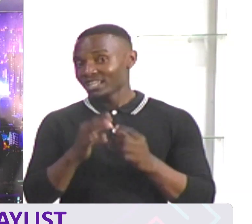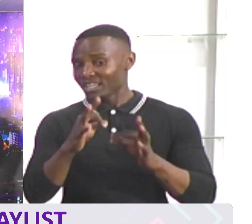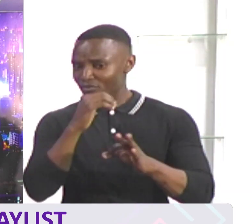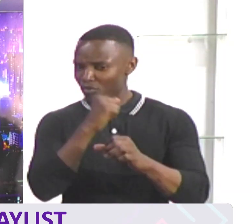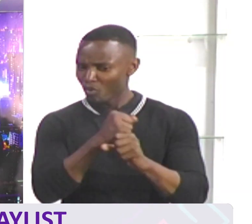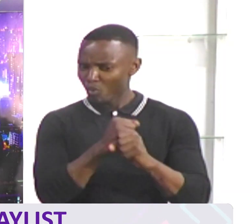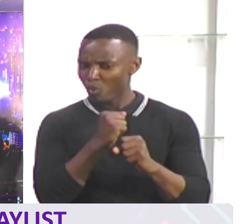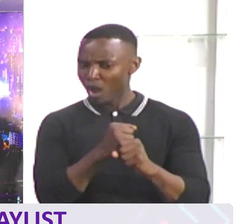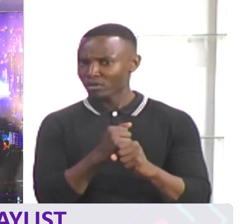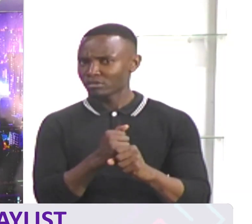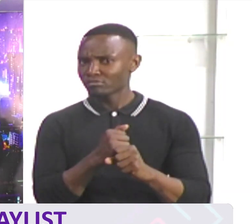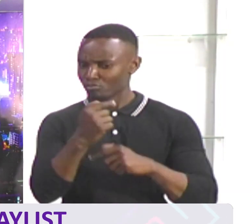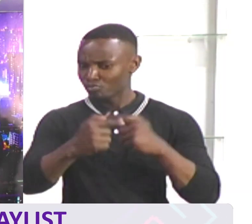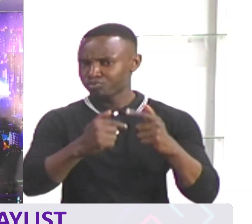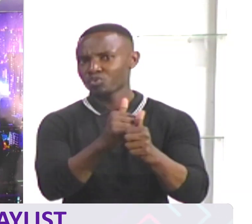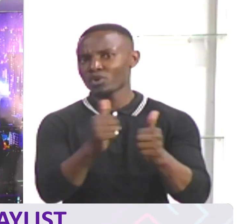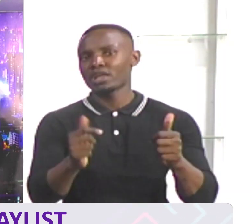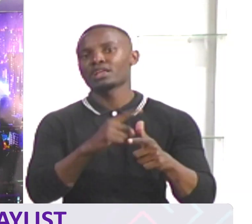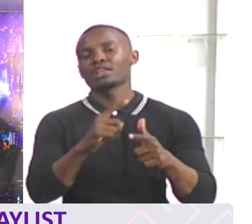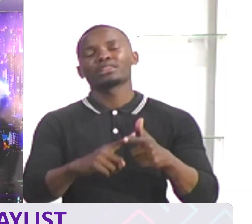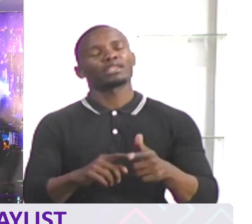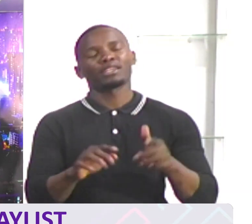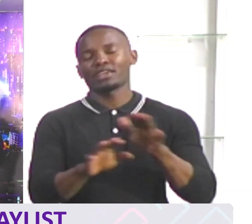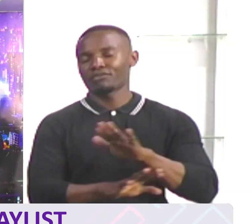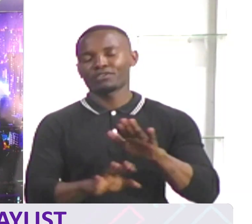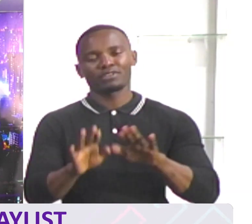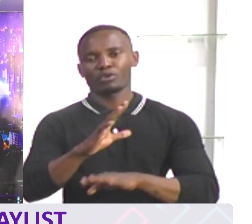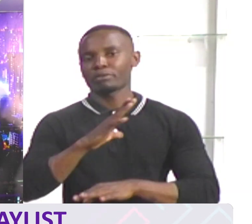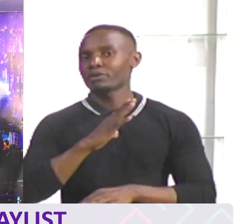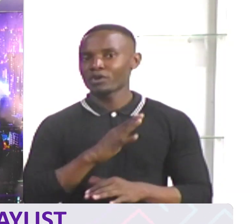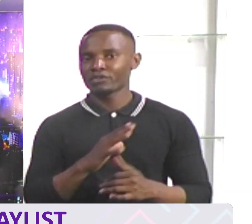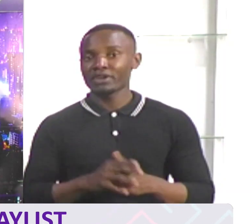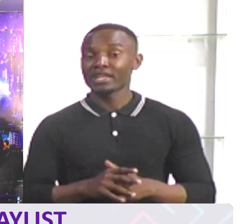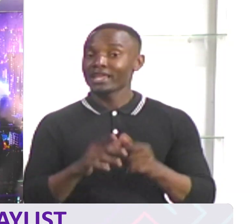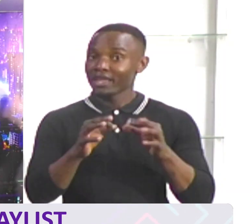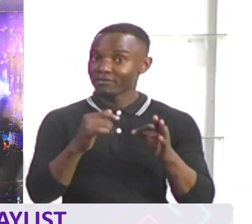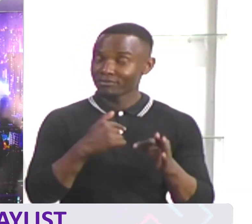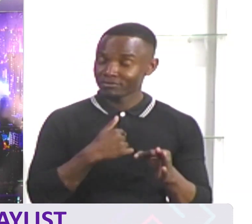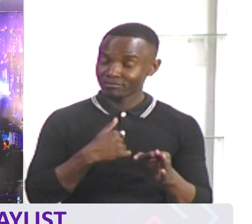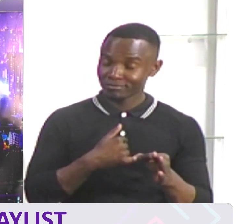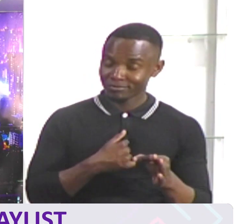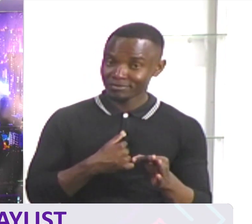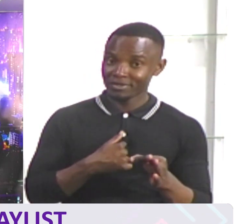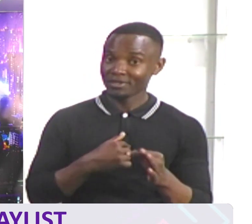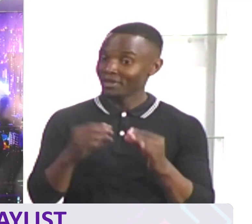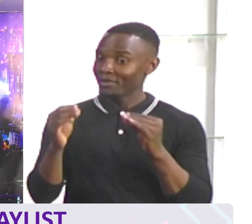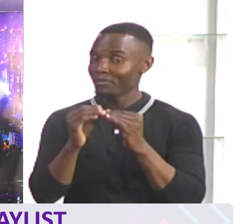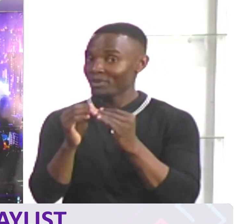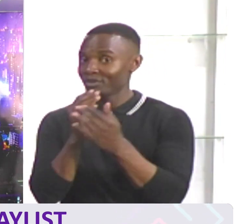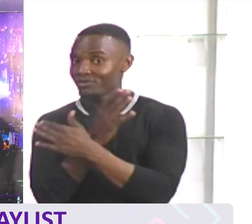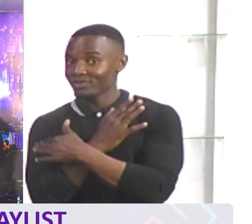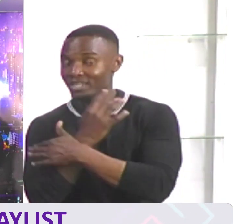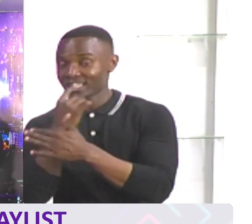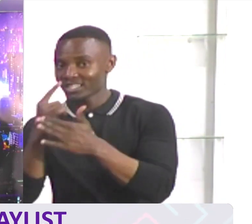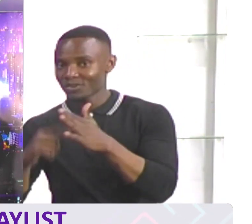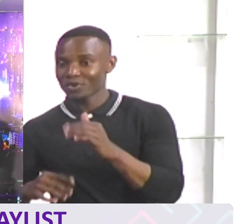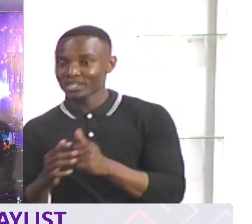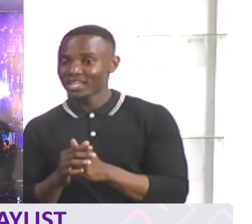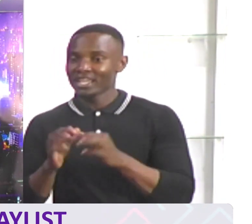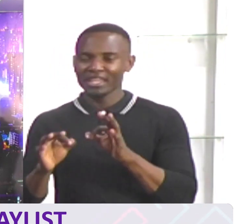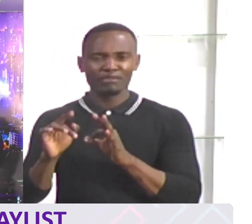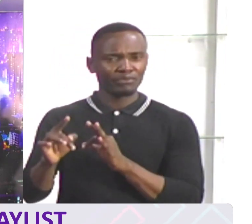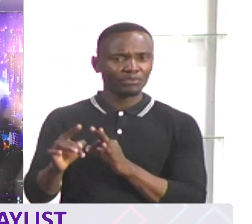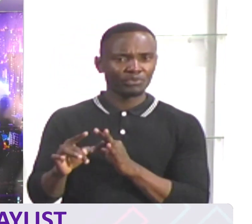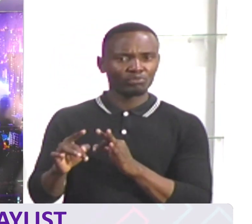sawa itatulia. Ndio hiyo sasa. So nikienda mtaani niambie wewe jamaa, wewe kama ufuati process na